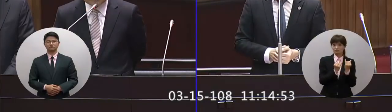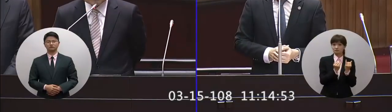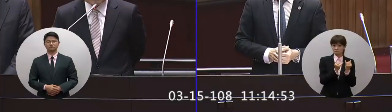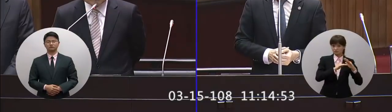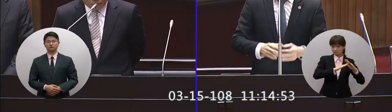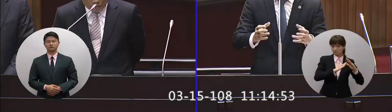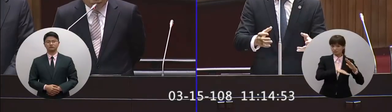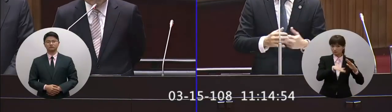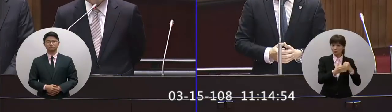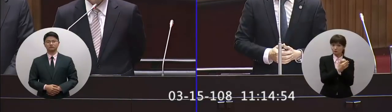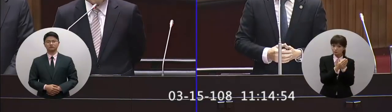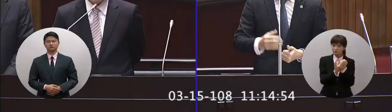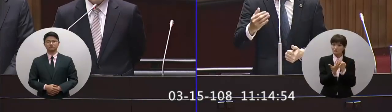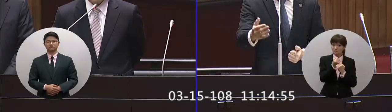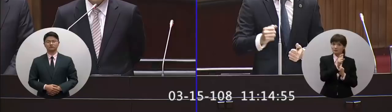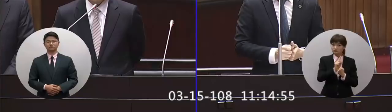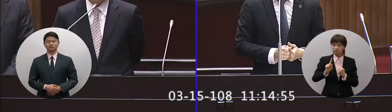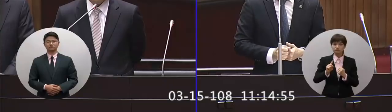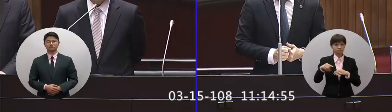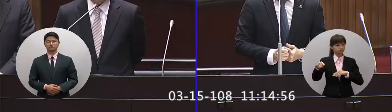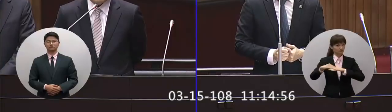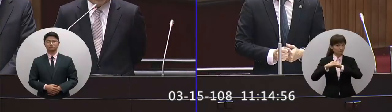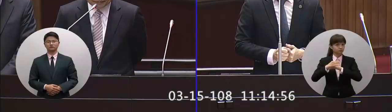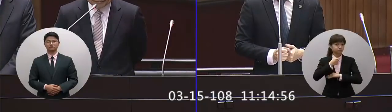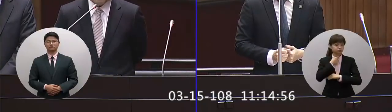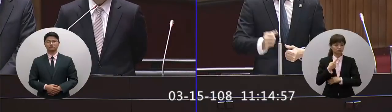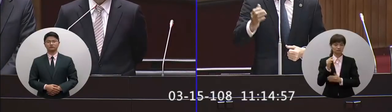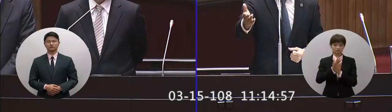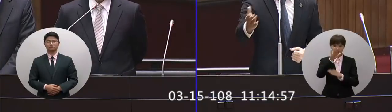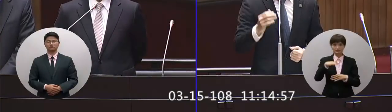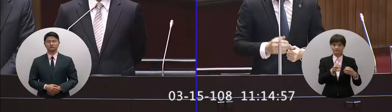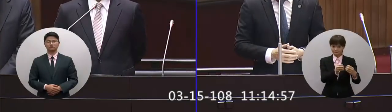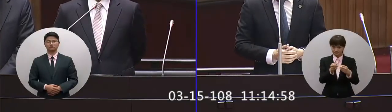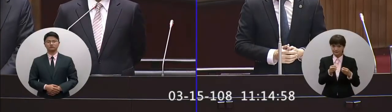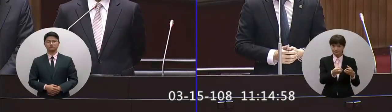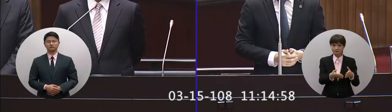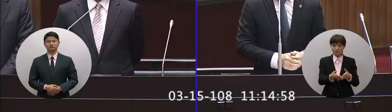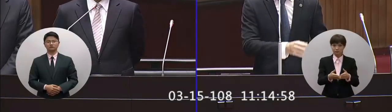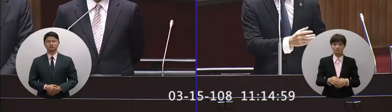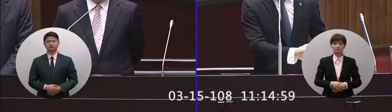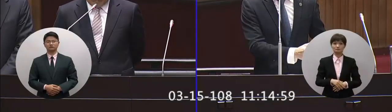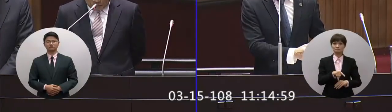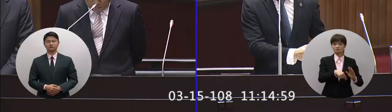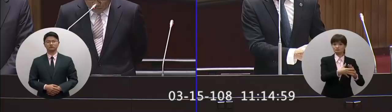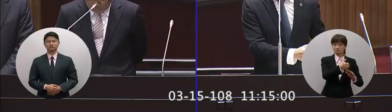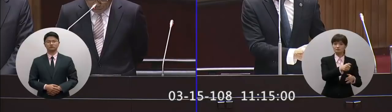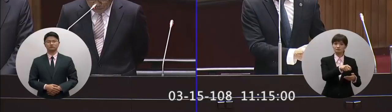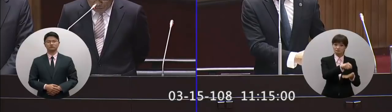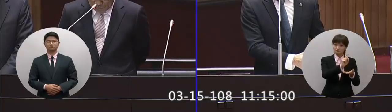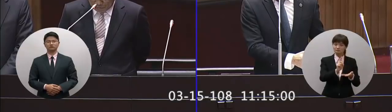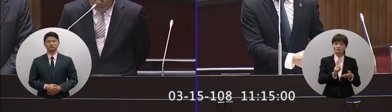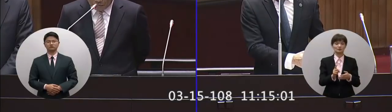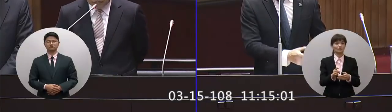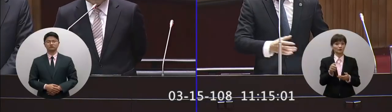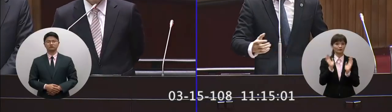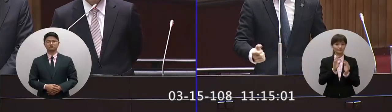因来好好保障。到时我会伫协商的时阵，甲法务部的代表好好来讲啦吼。因为唔那是头拄啊院长讲的这种继亲收养的这个